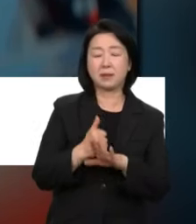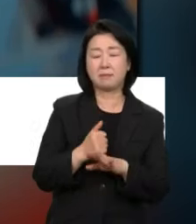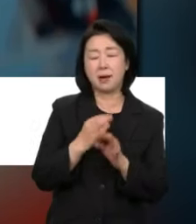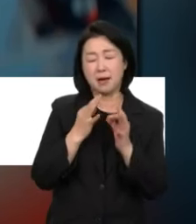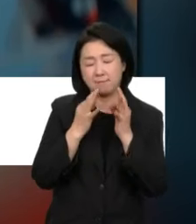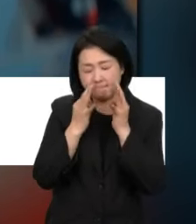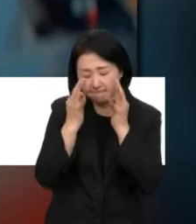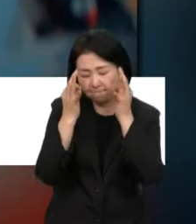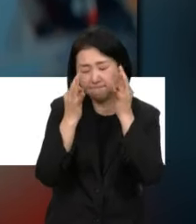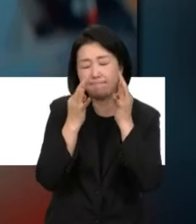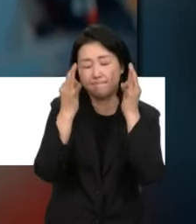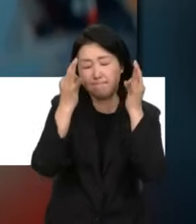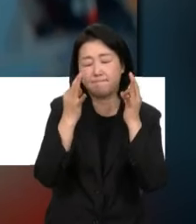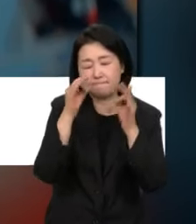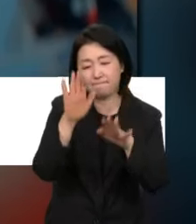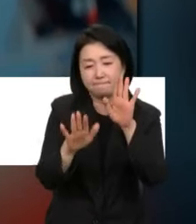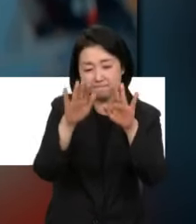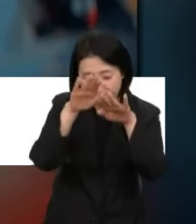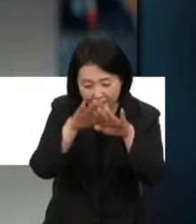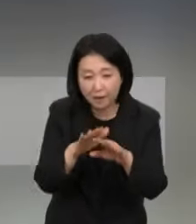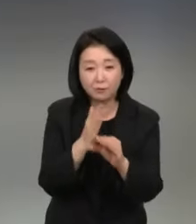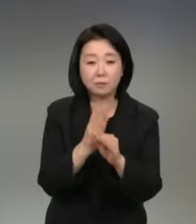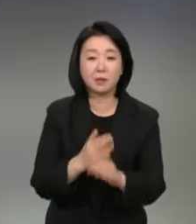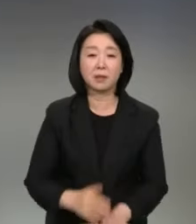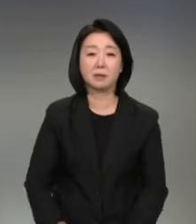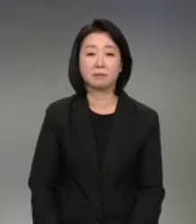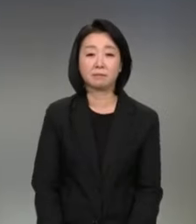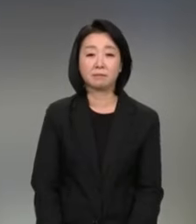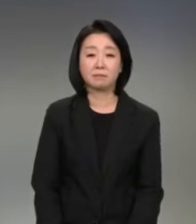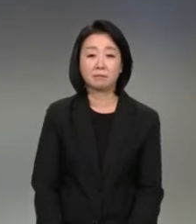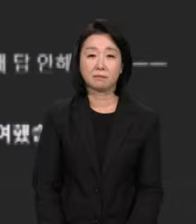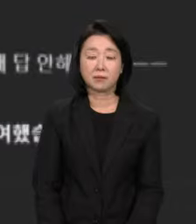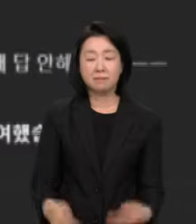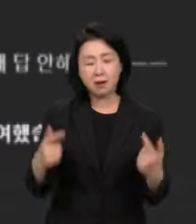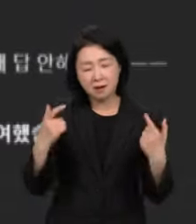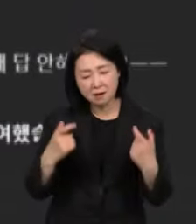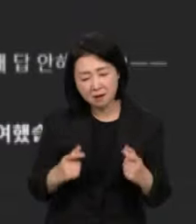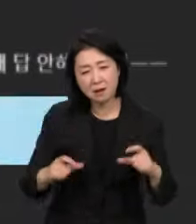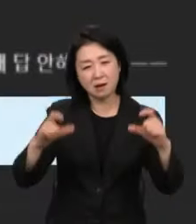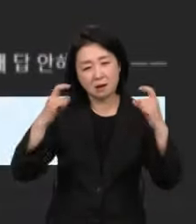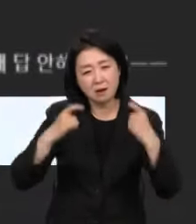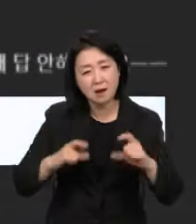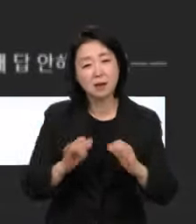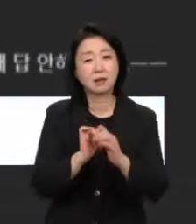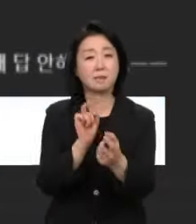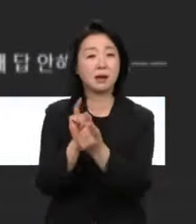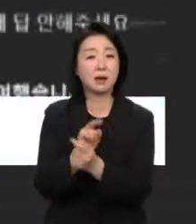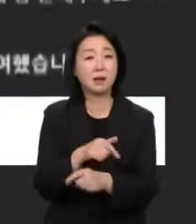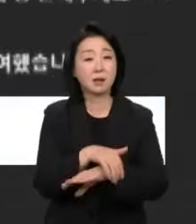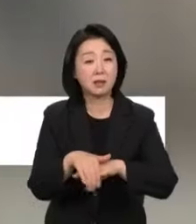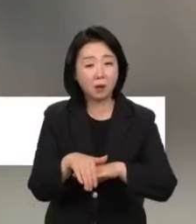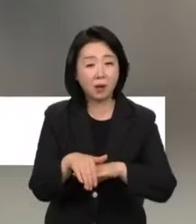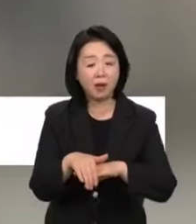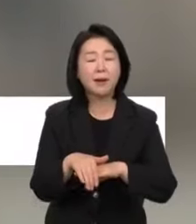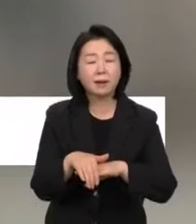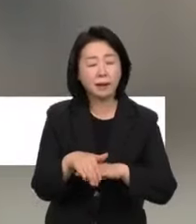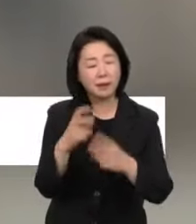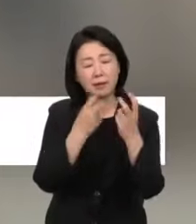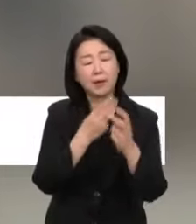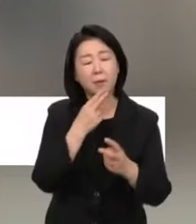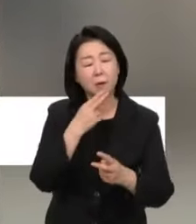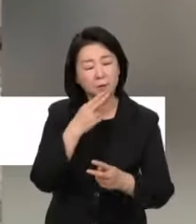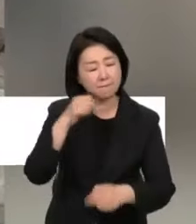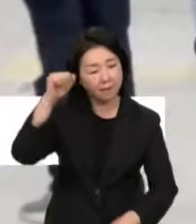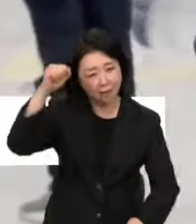다 쏟아낼 생각입니다. 꼬박 밤을 새서라도 주민들을 더 만나겠다며 무박 유세를 택한